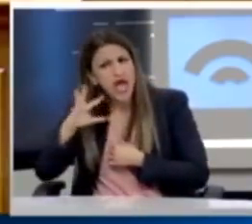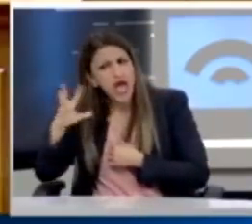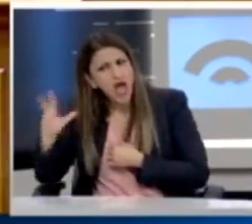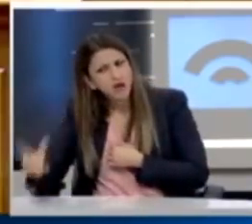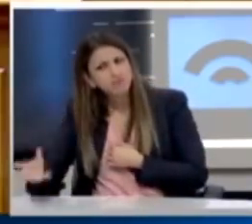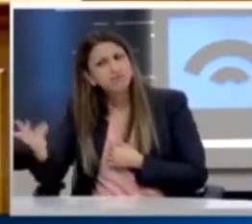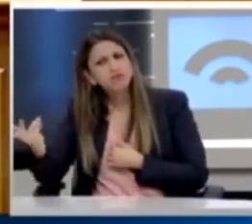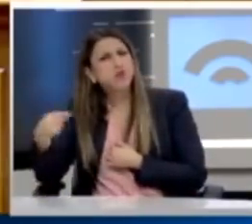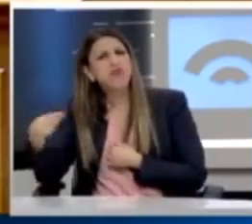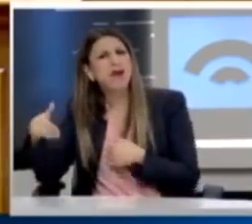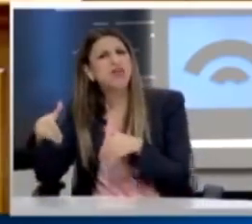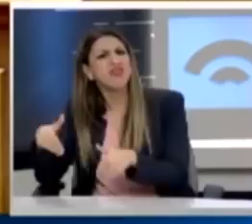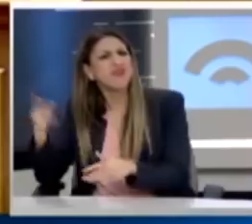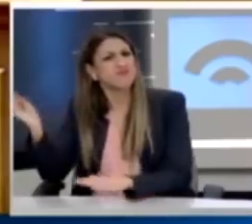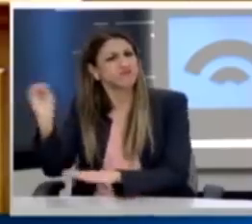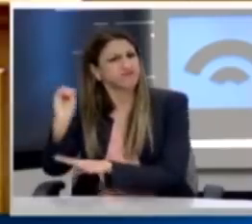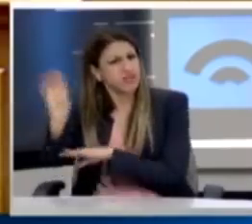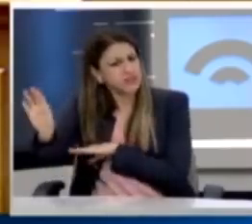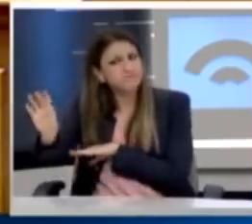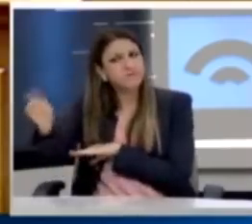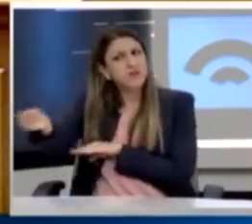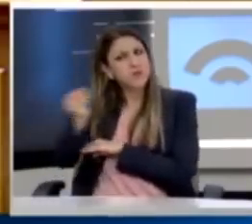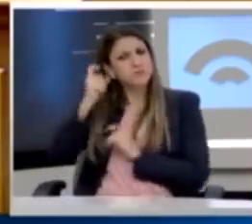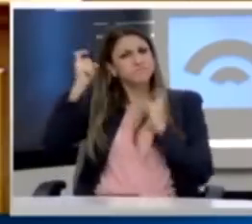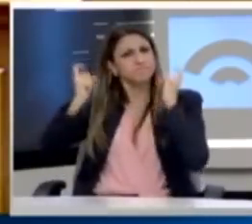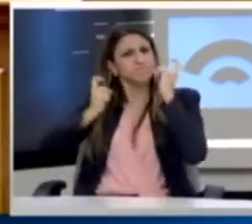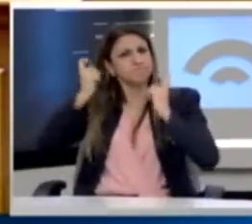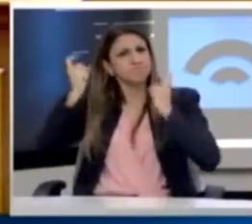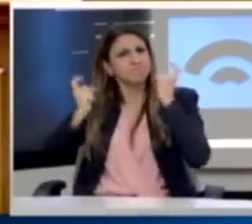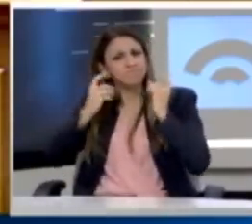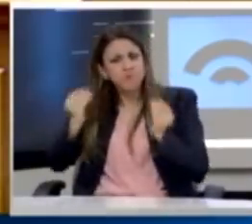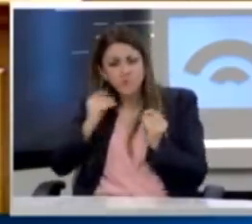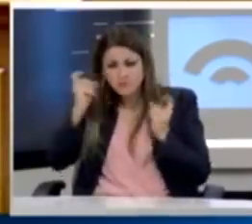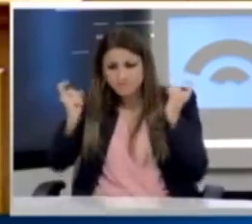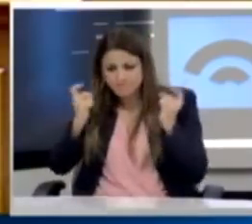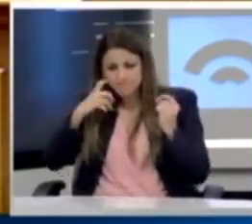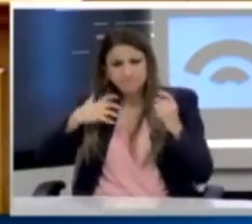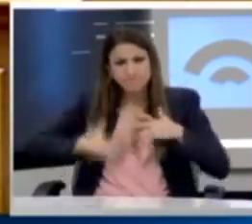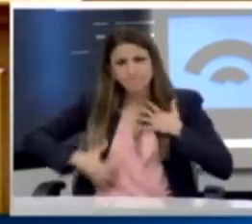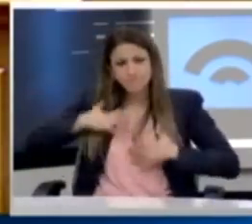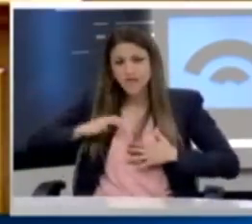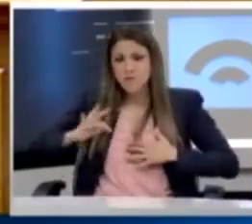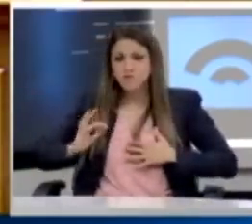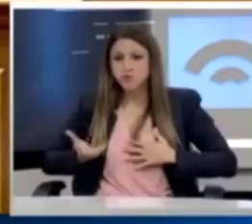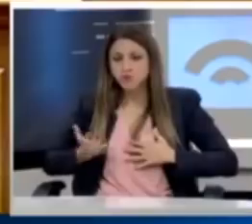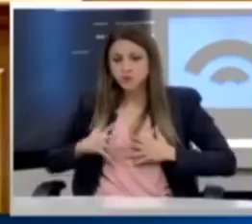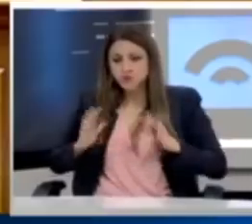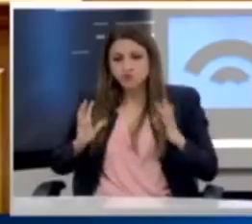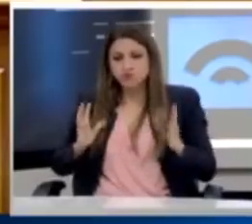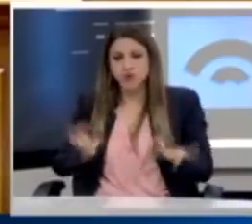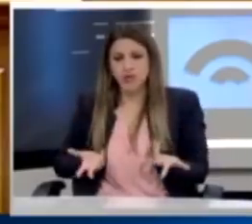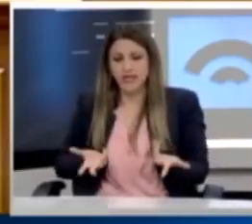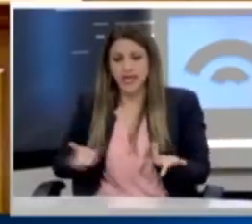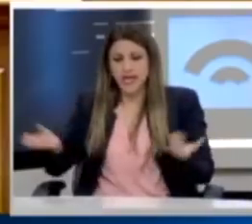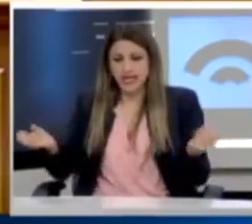της ηθαγένειας, γεννάει πολλά ερωτηματικά, πολλές ανησυχίες για το πώς μπορεί να αξιοποιηθεί αυτό